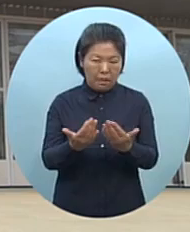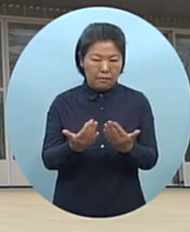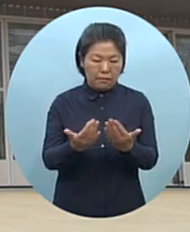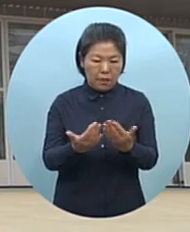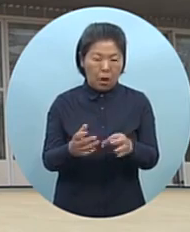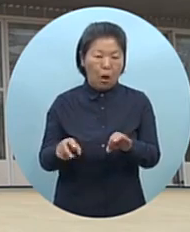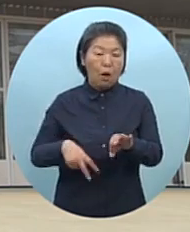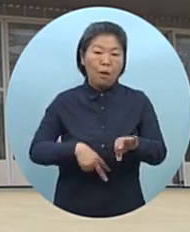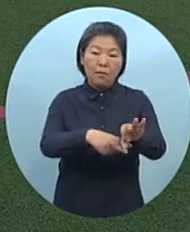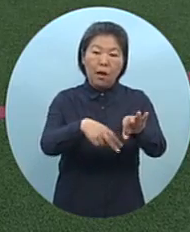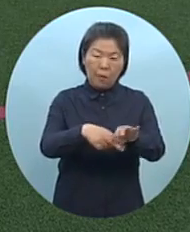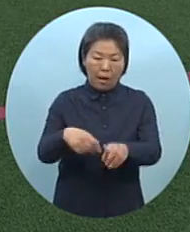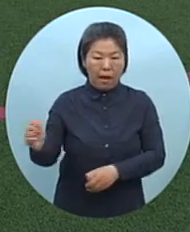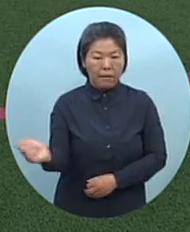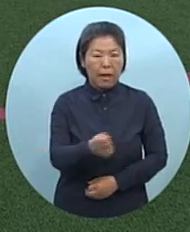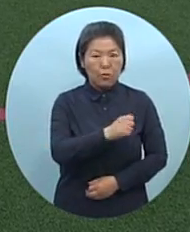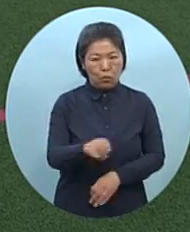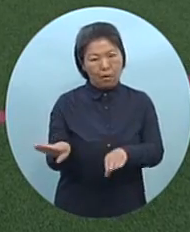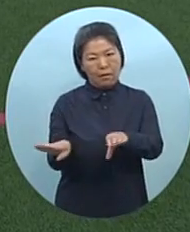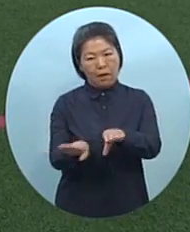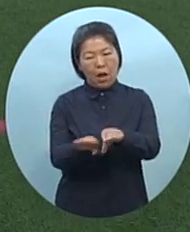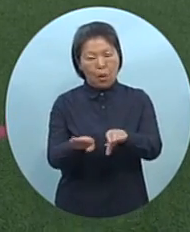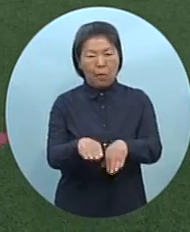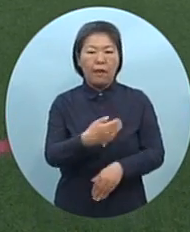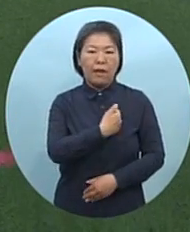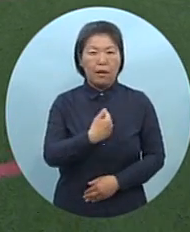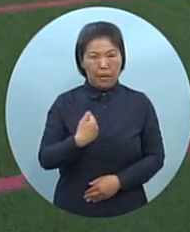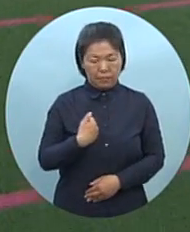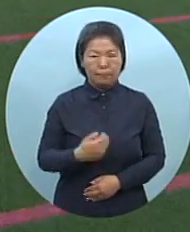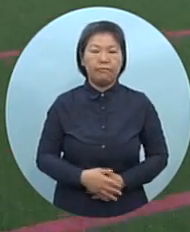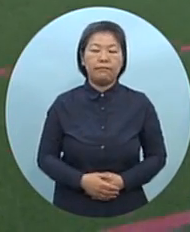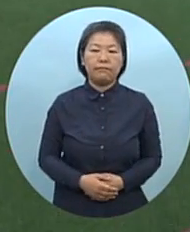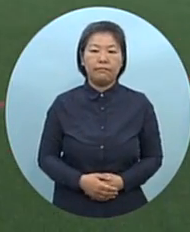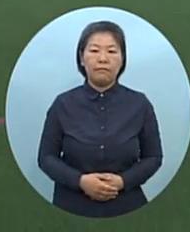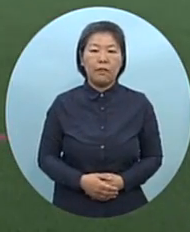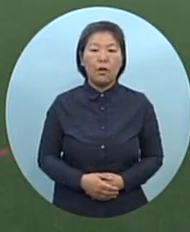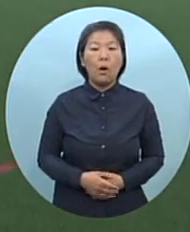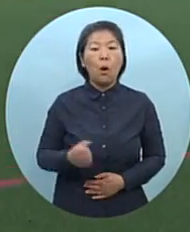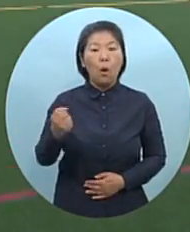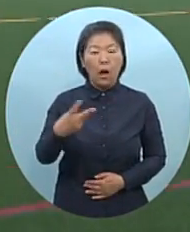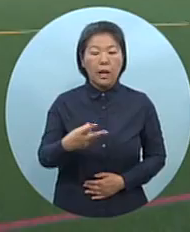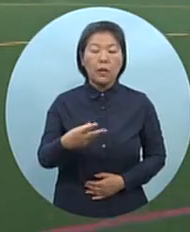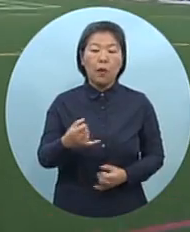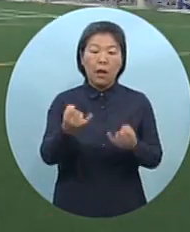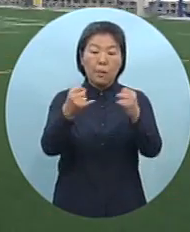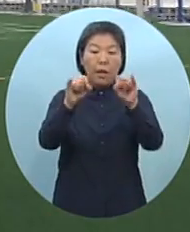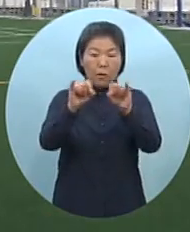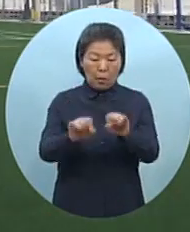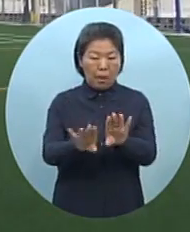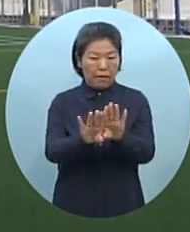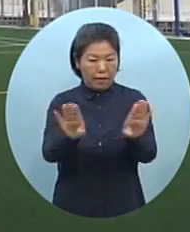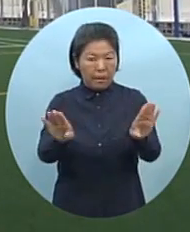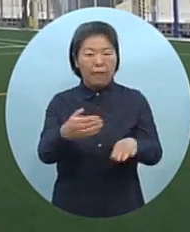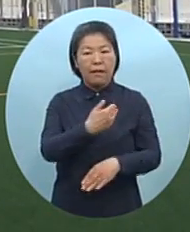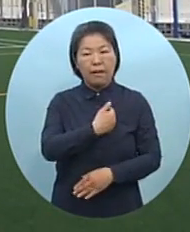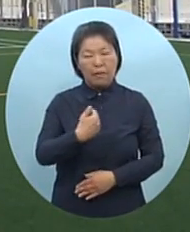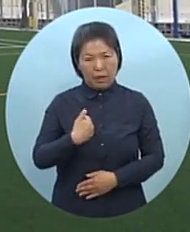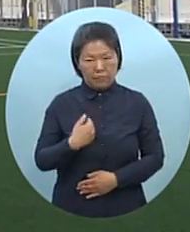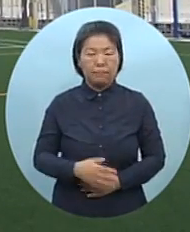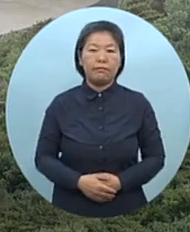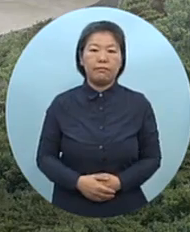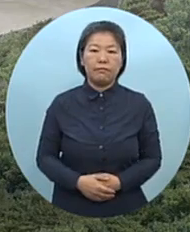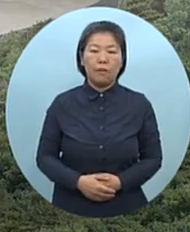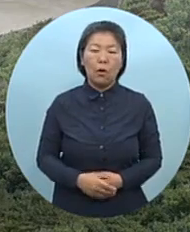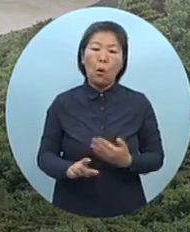えフットサリアテニスえゲートボールなどで利用できる施設になっておりますまたその他にも屋内のイベントができる施設になっており